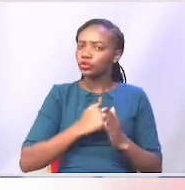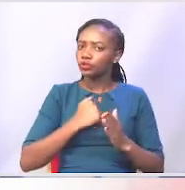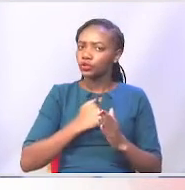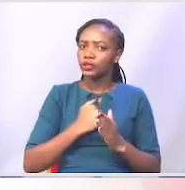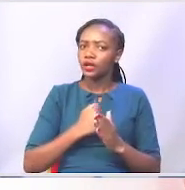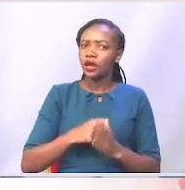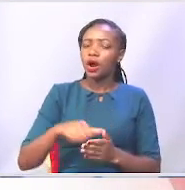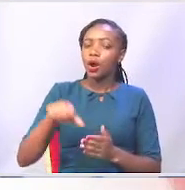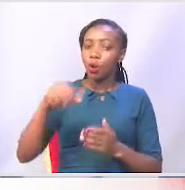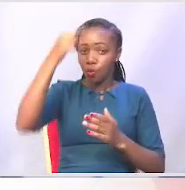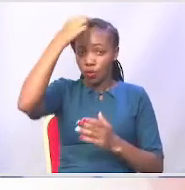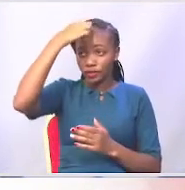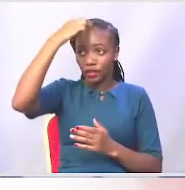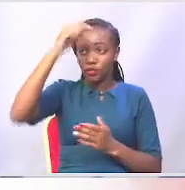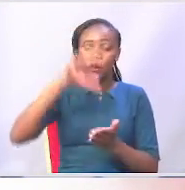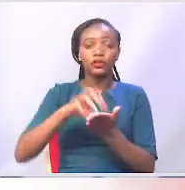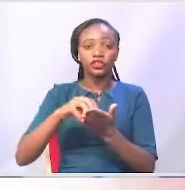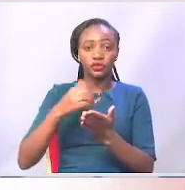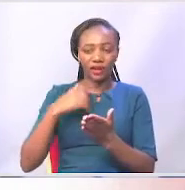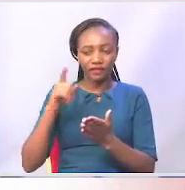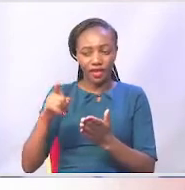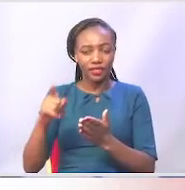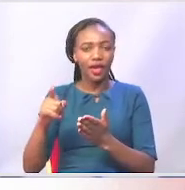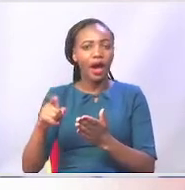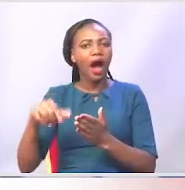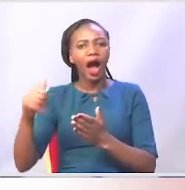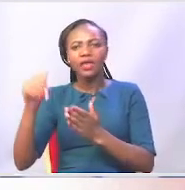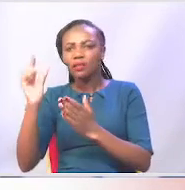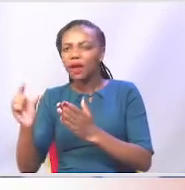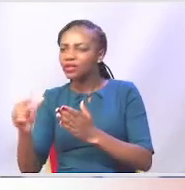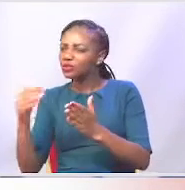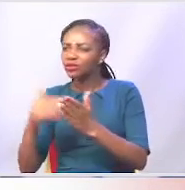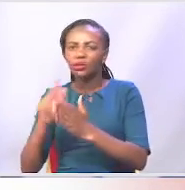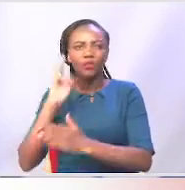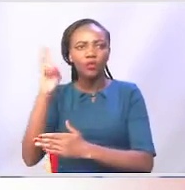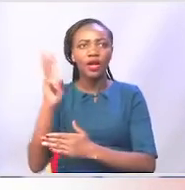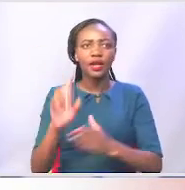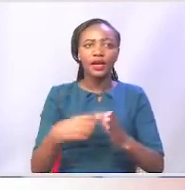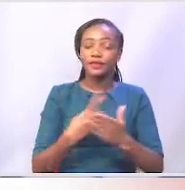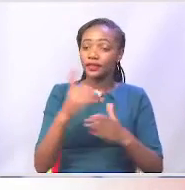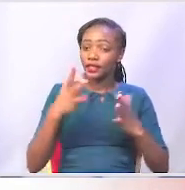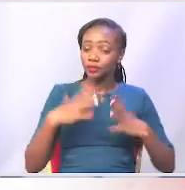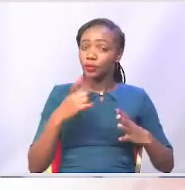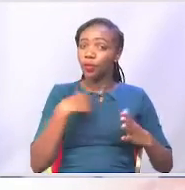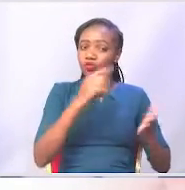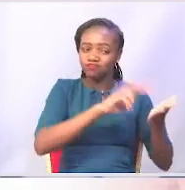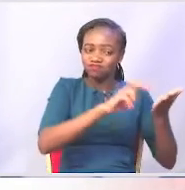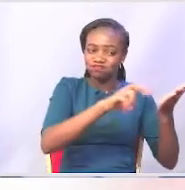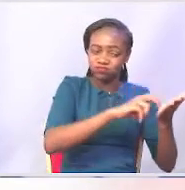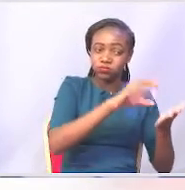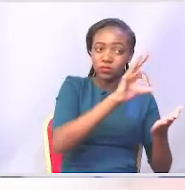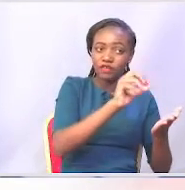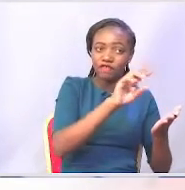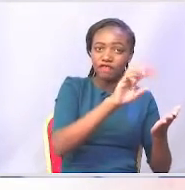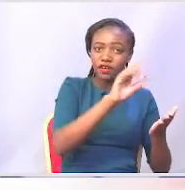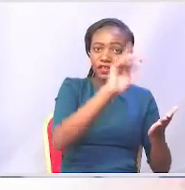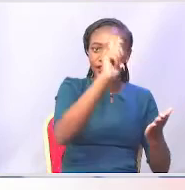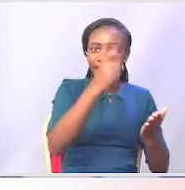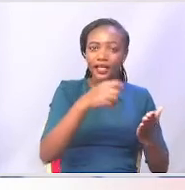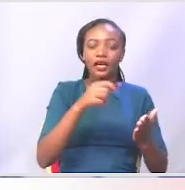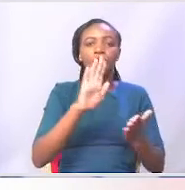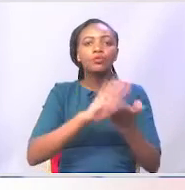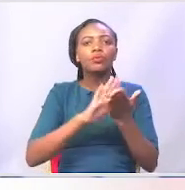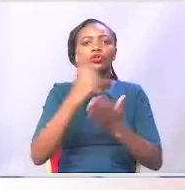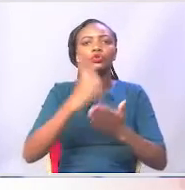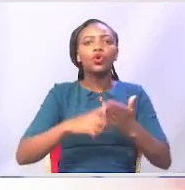kinachokaliwa na Moses Wetangula kwa sasa. Viongozi hawa ambao ni waasi wa chama cha Ford Kenya wanashikilia kuunga mkono Raila